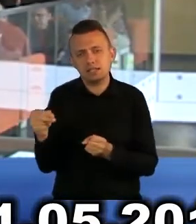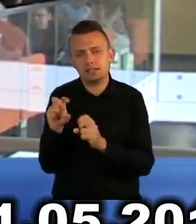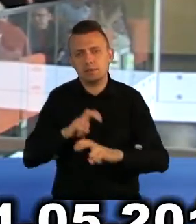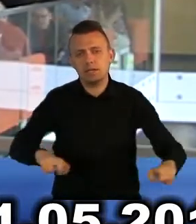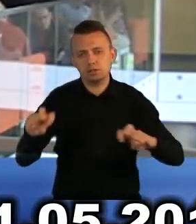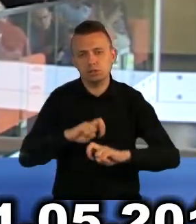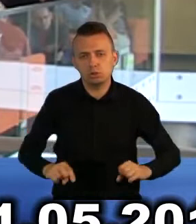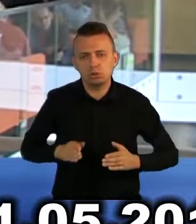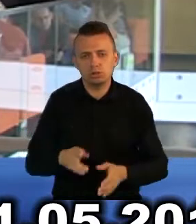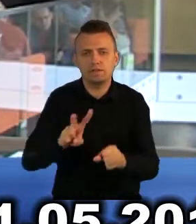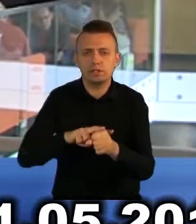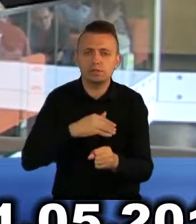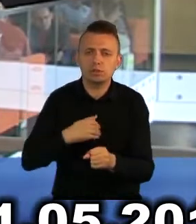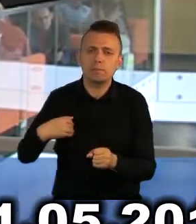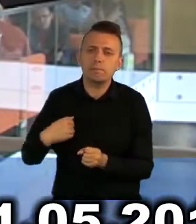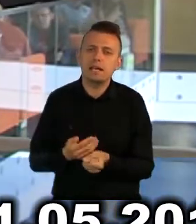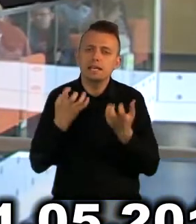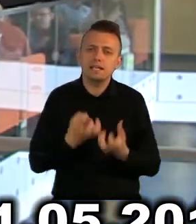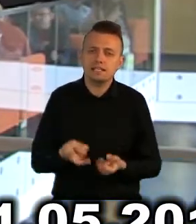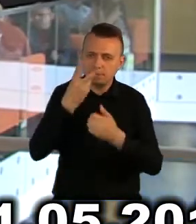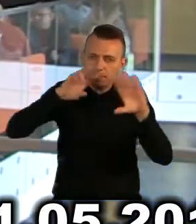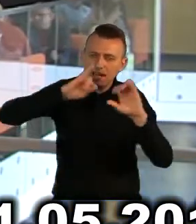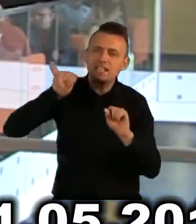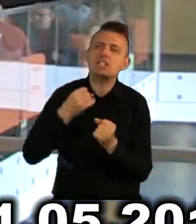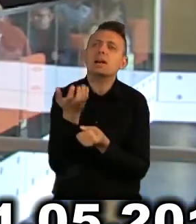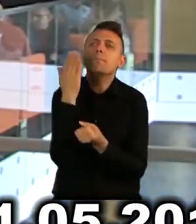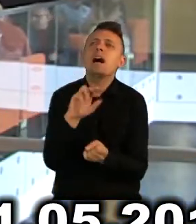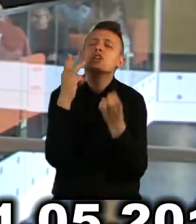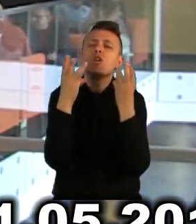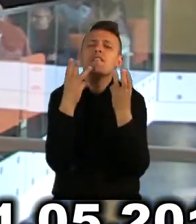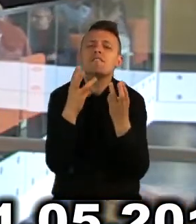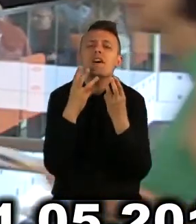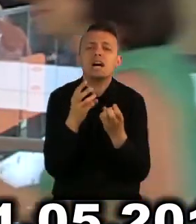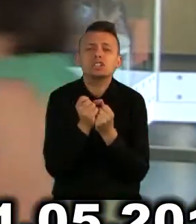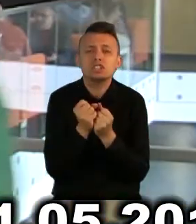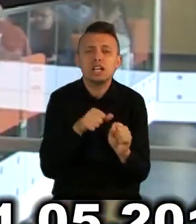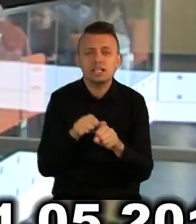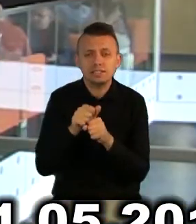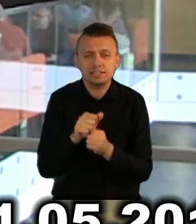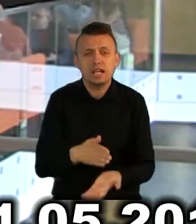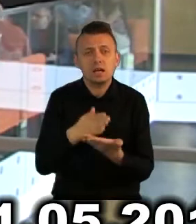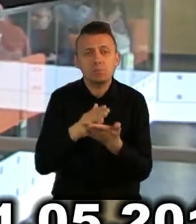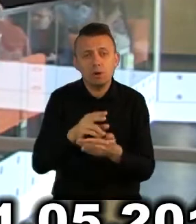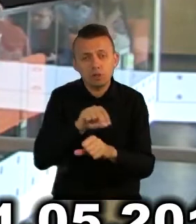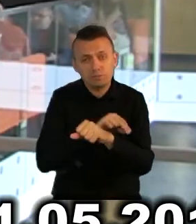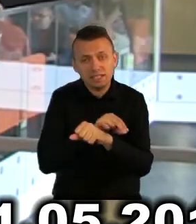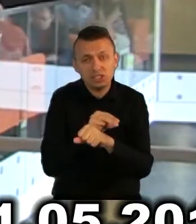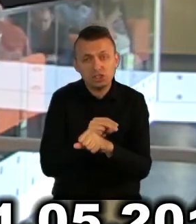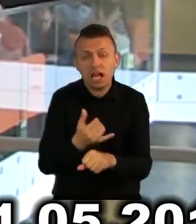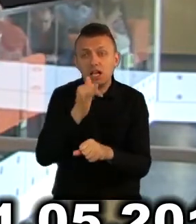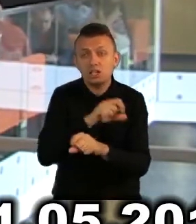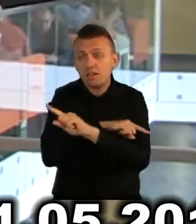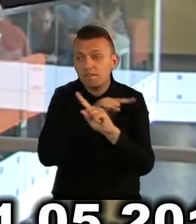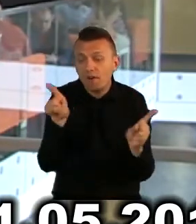drogowego, w którym my chcieliśmy ukazać, jak ważnym aspektem jest pomoc medyczna. Nie można